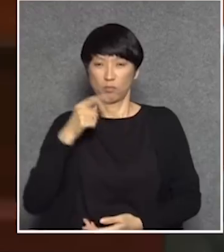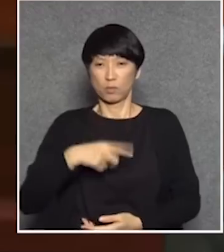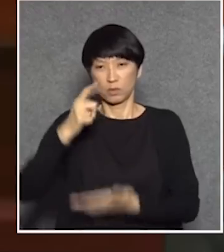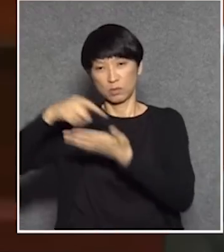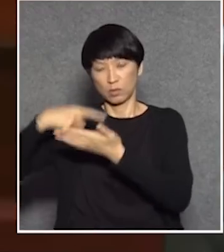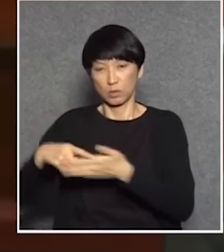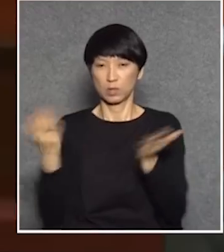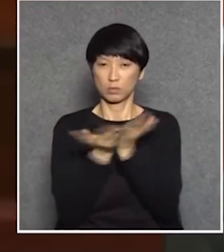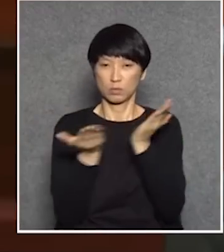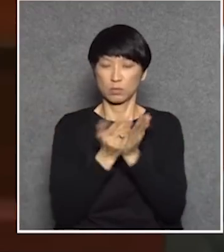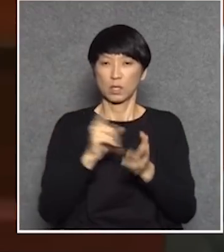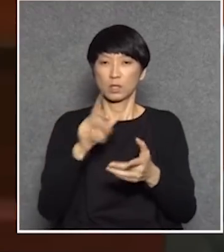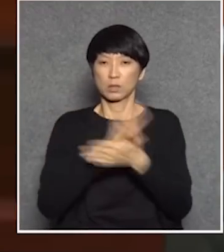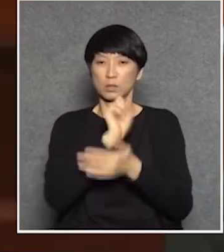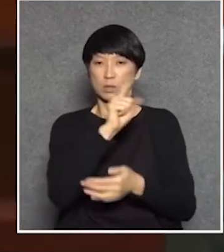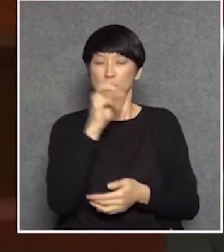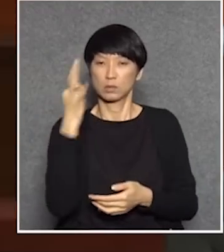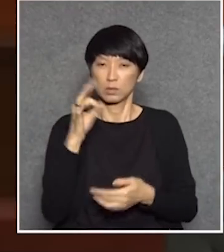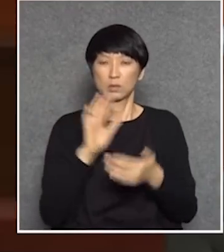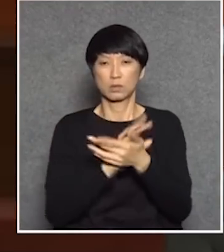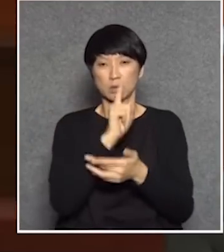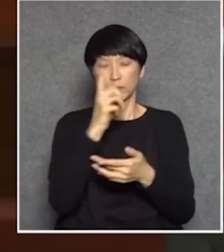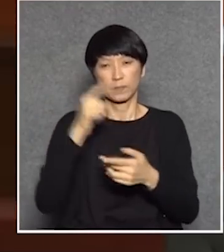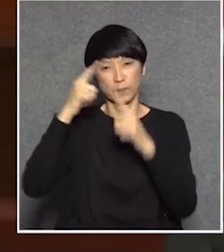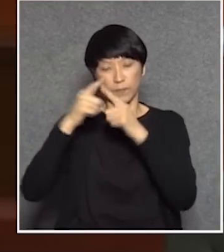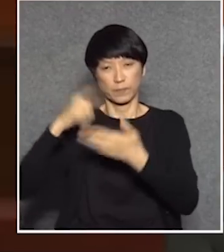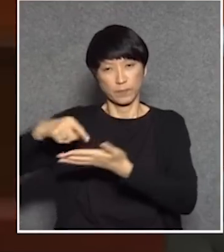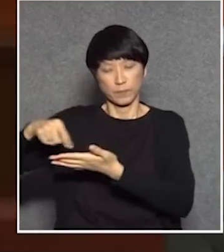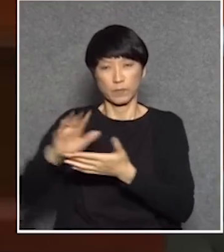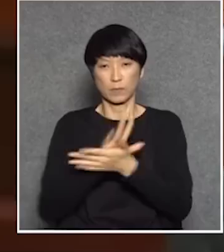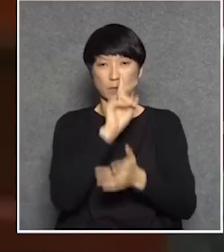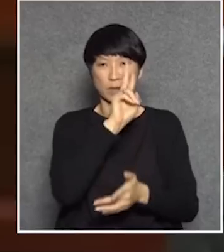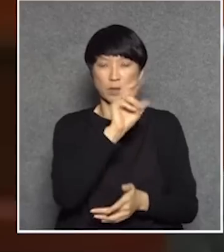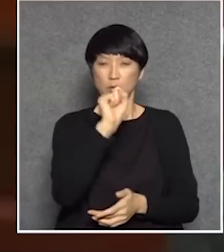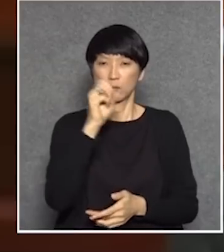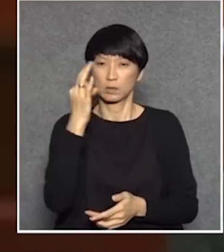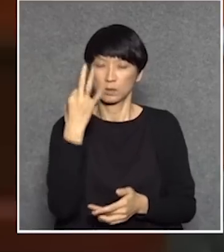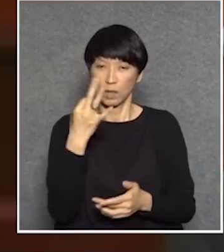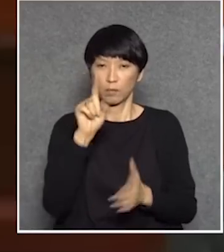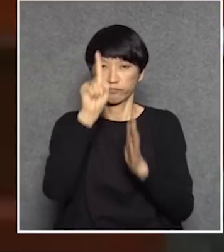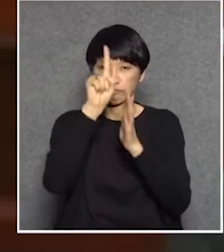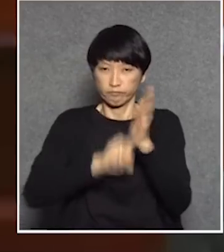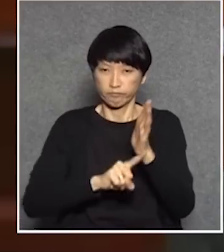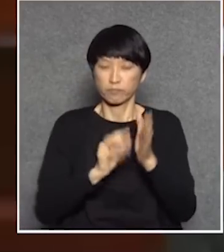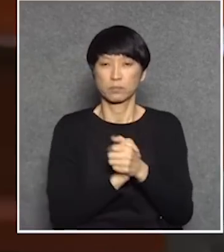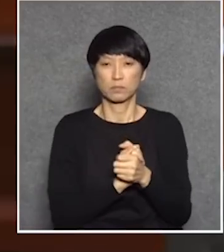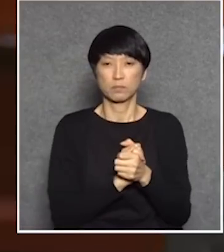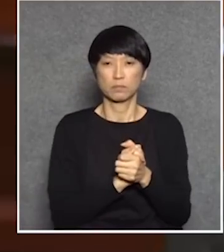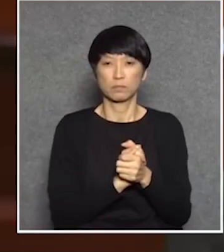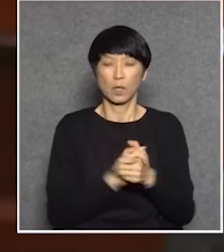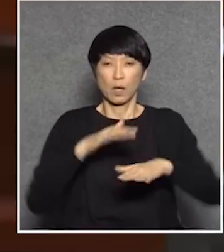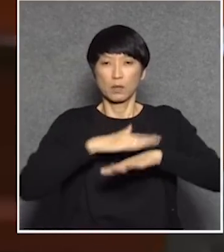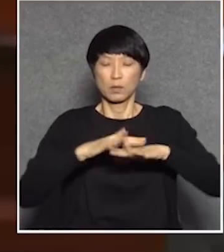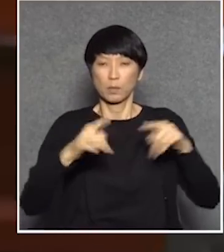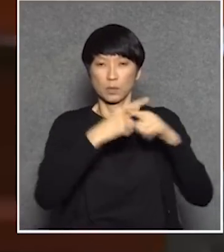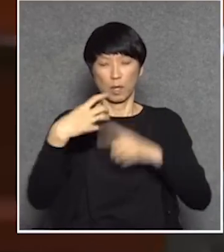顯示即是2013年年底的民情指數比這個03年還要低，這個並不合乎一般人的感覺。